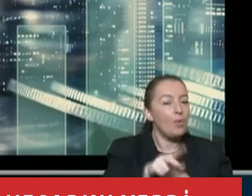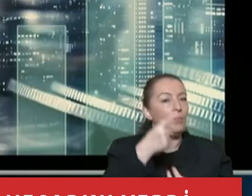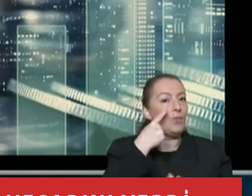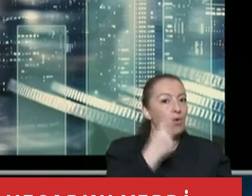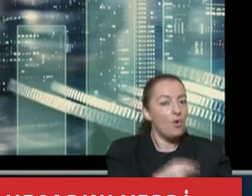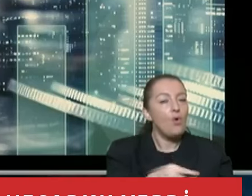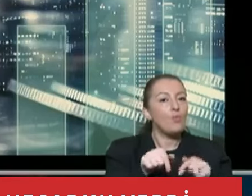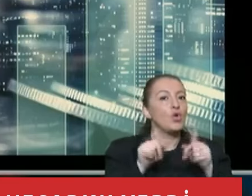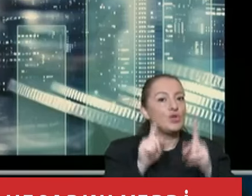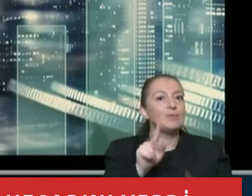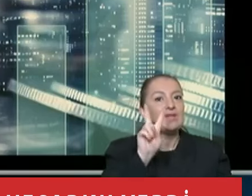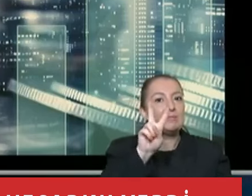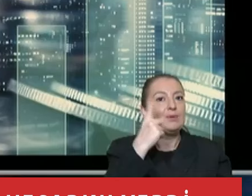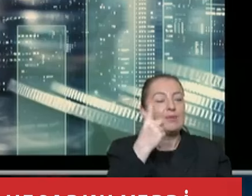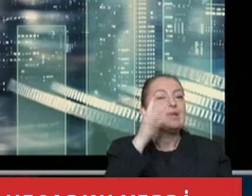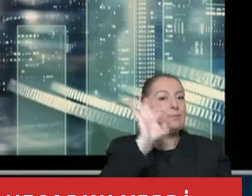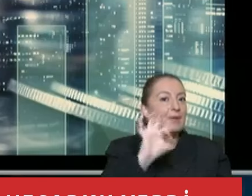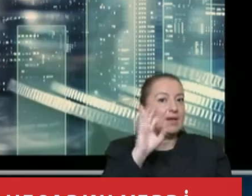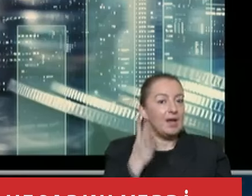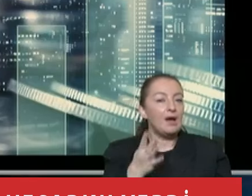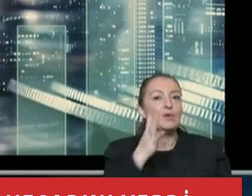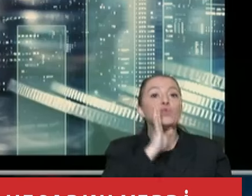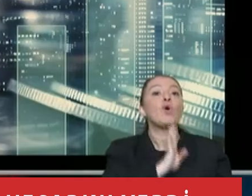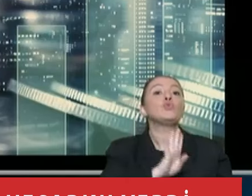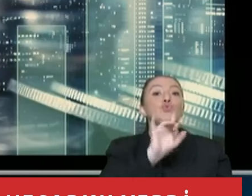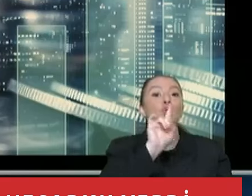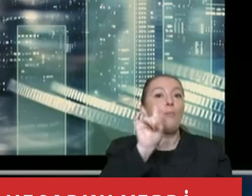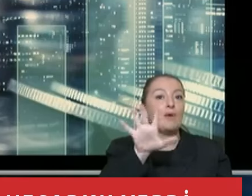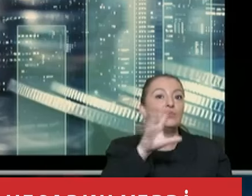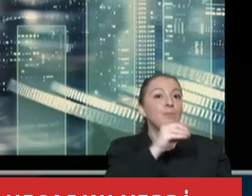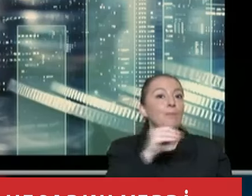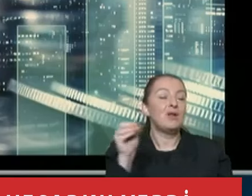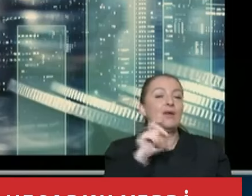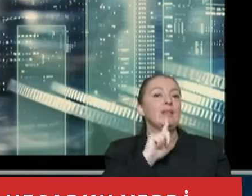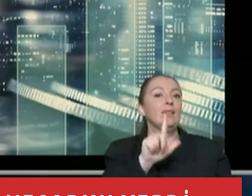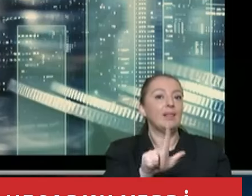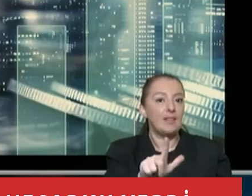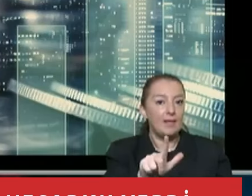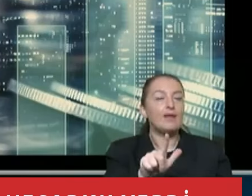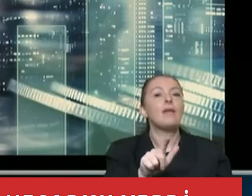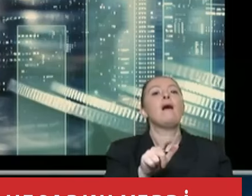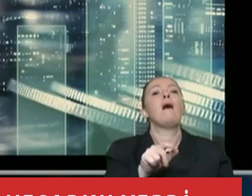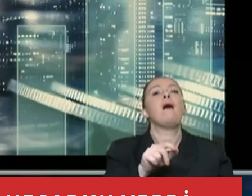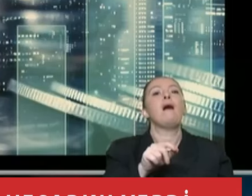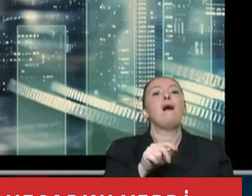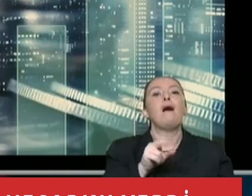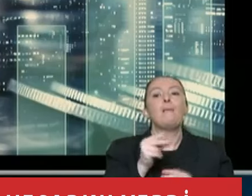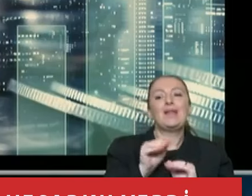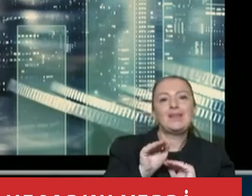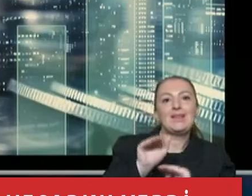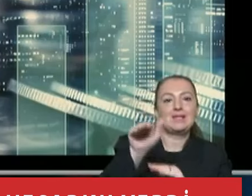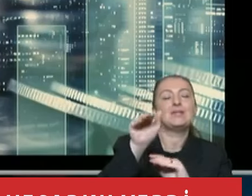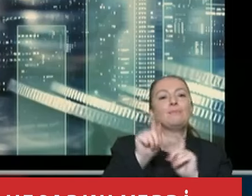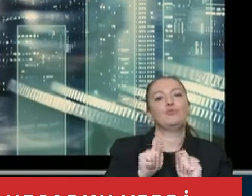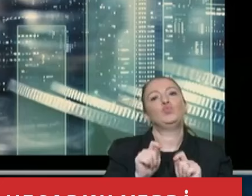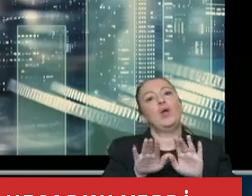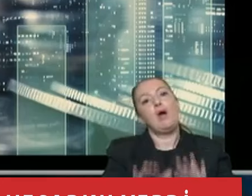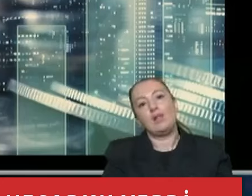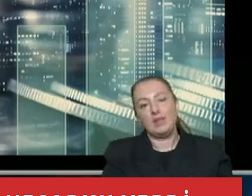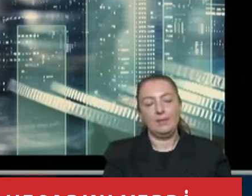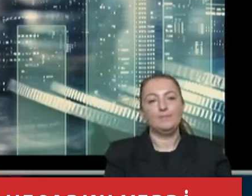dönemde 21 milyar 415 milyon lira sübvanse etmek durumunda kaldık